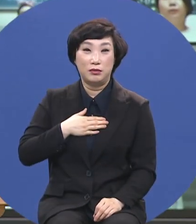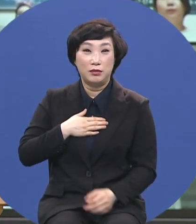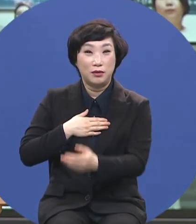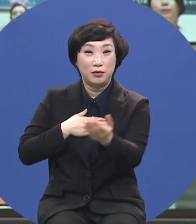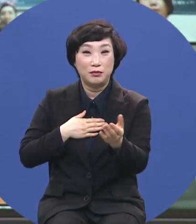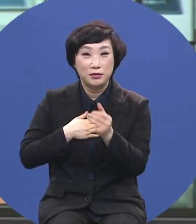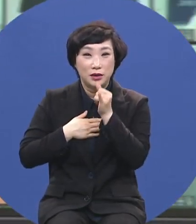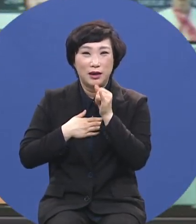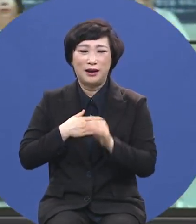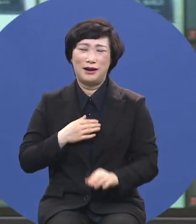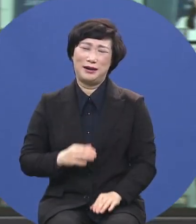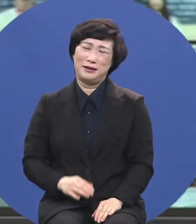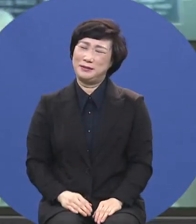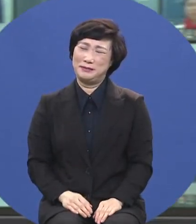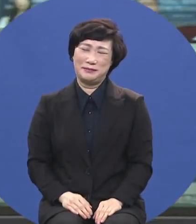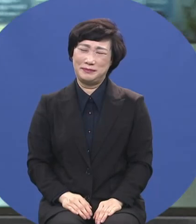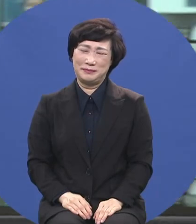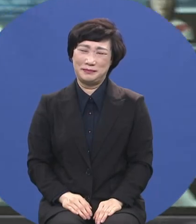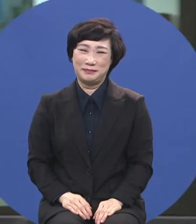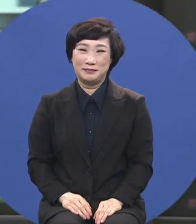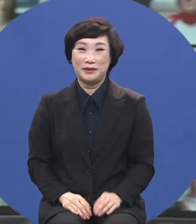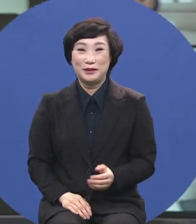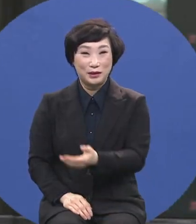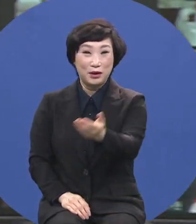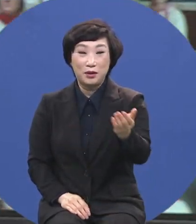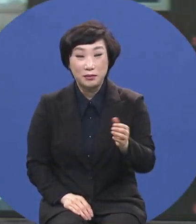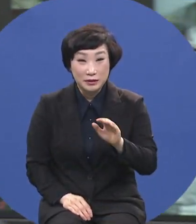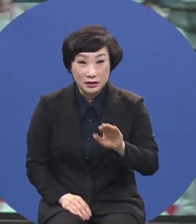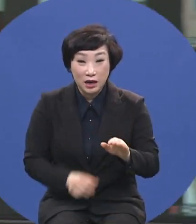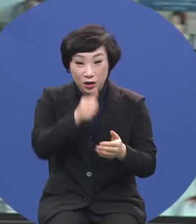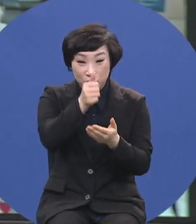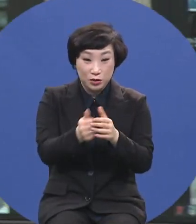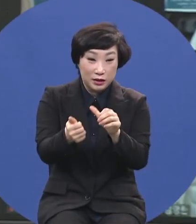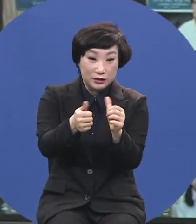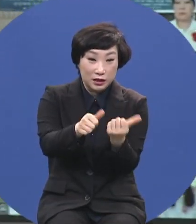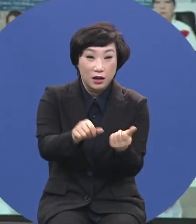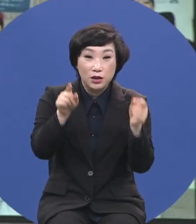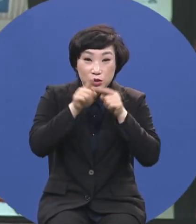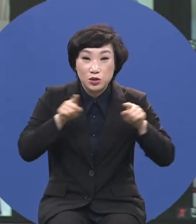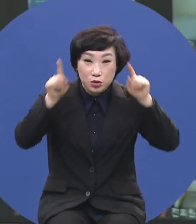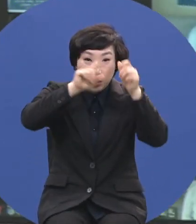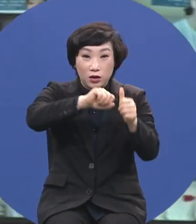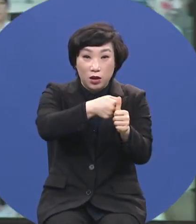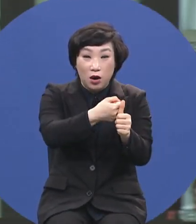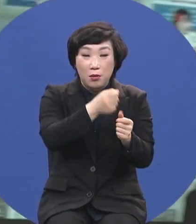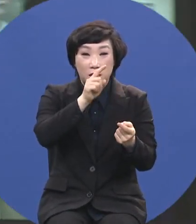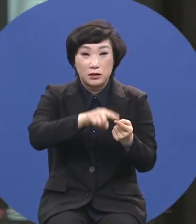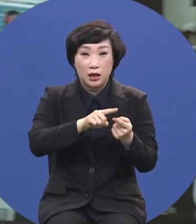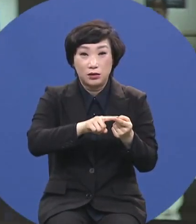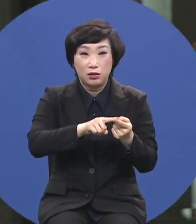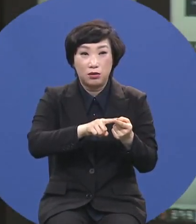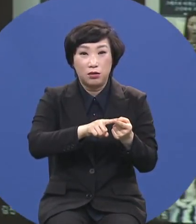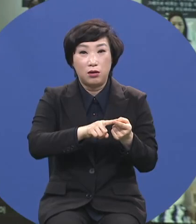하지만 죄송합니다. 여러분, 죄와 사망과 지옥의 형벌에 관해서